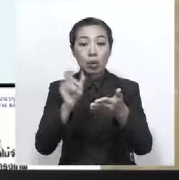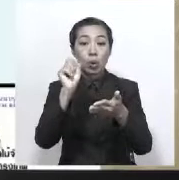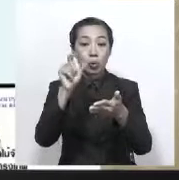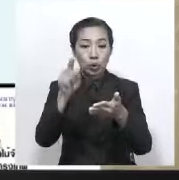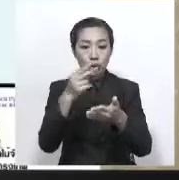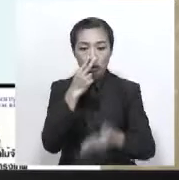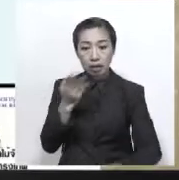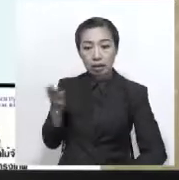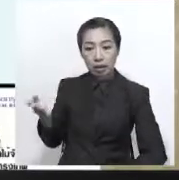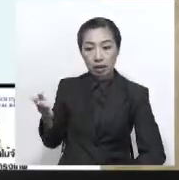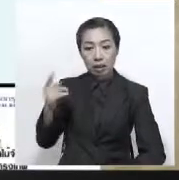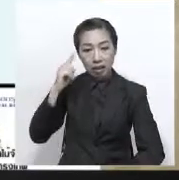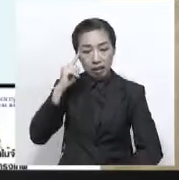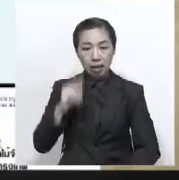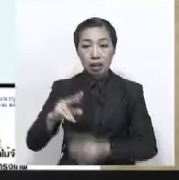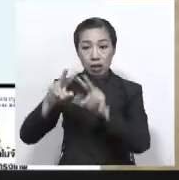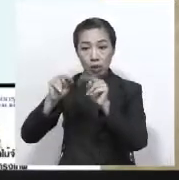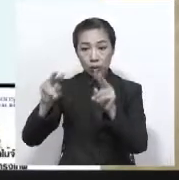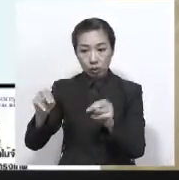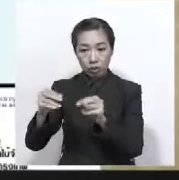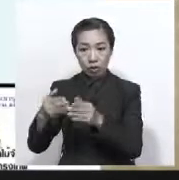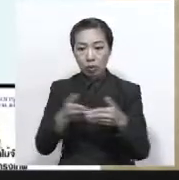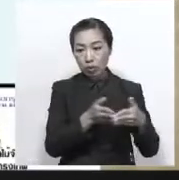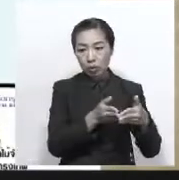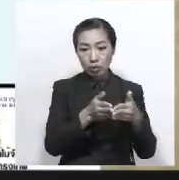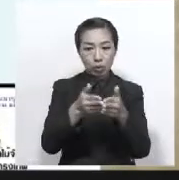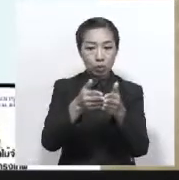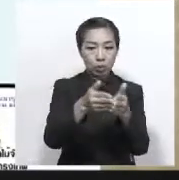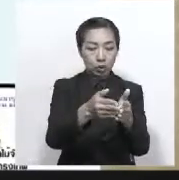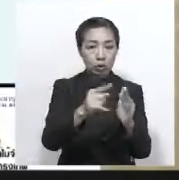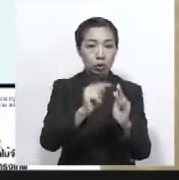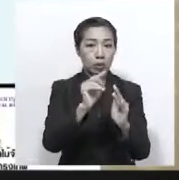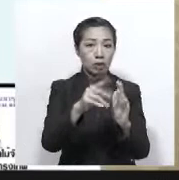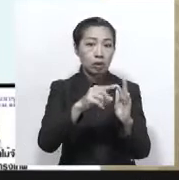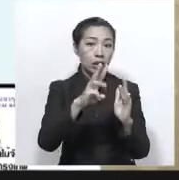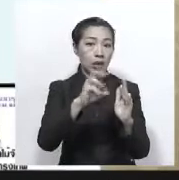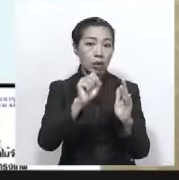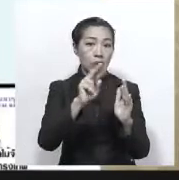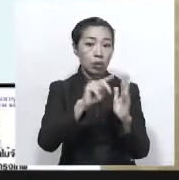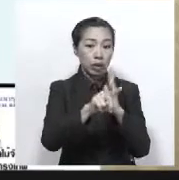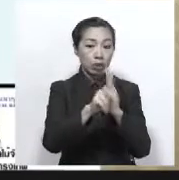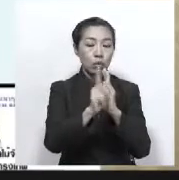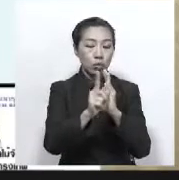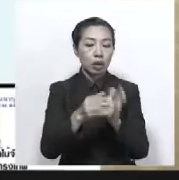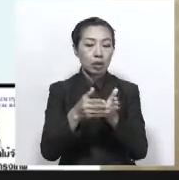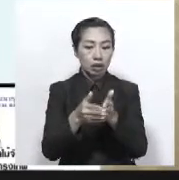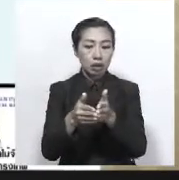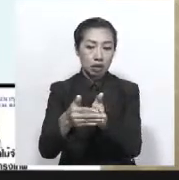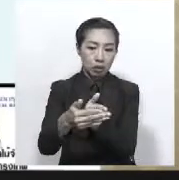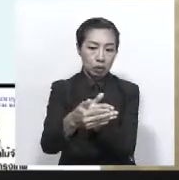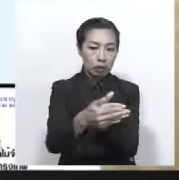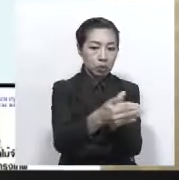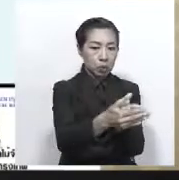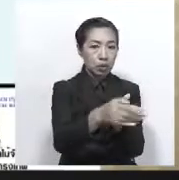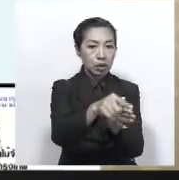เหนือจากท่าน้ำนนจนถึงท่าเรือเทเวศใช้การได้ปกติแต่จะมาส่งผู้โดยสารฝั่งทนที่ท่า